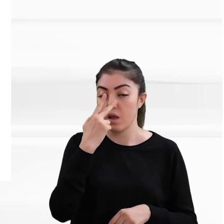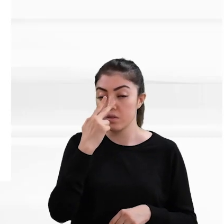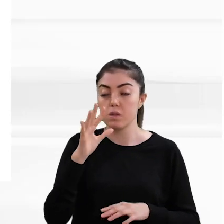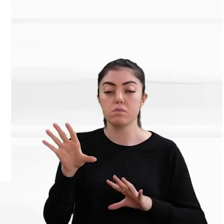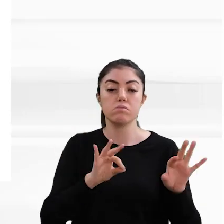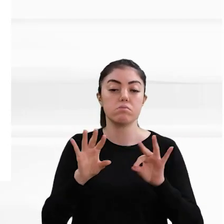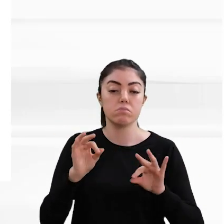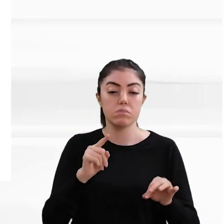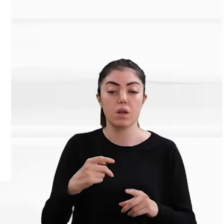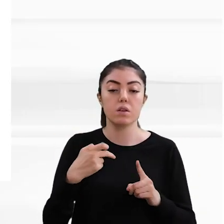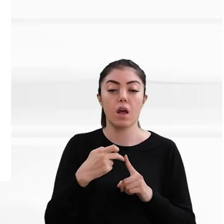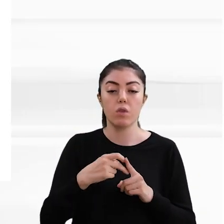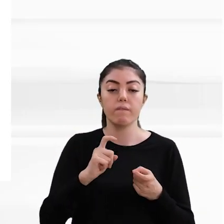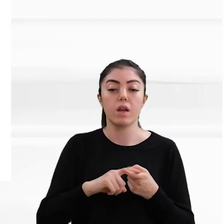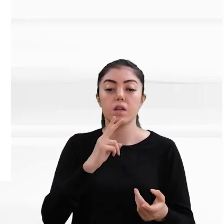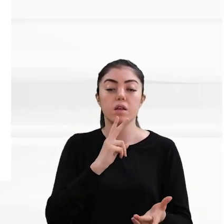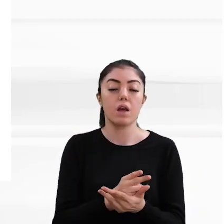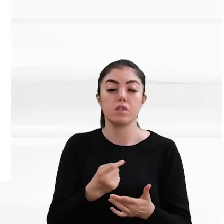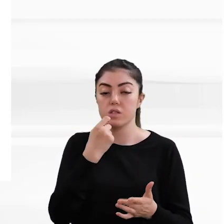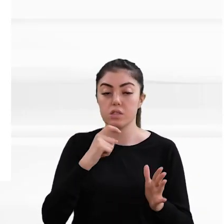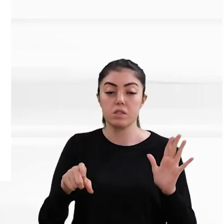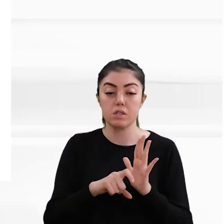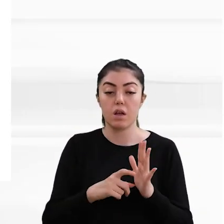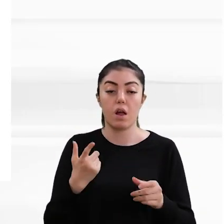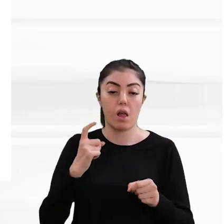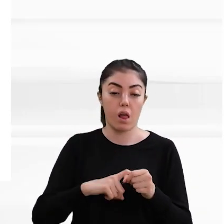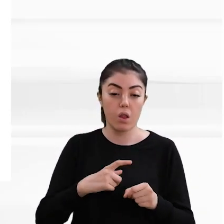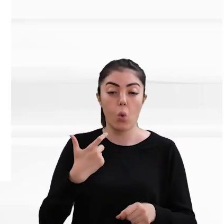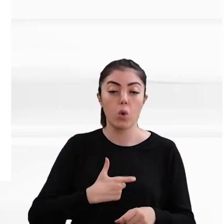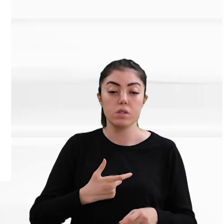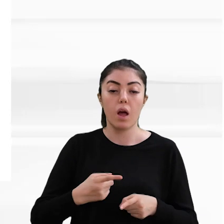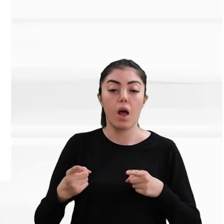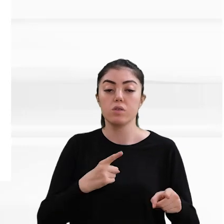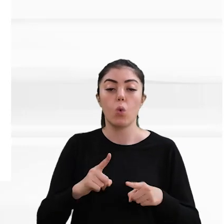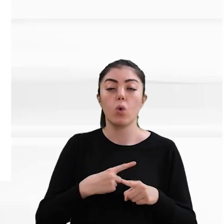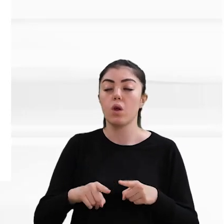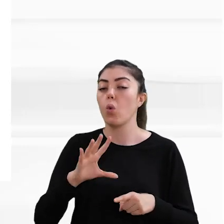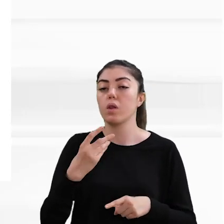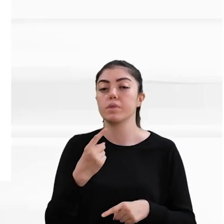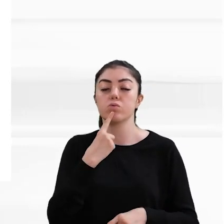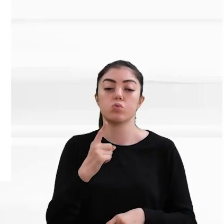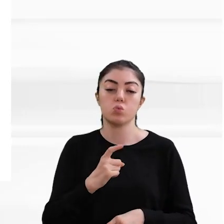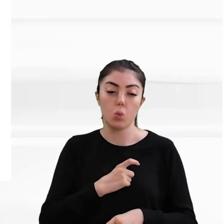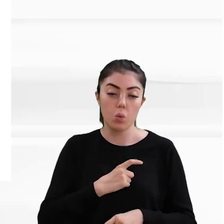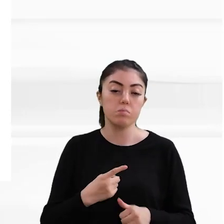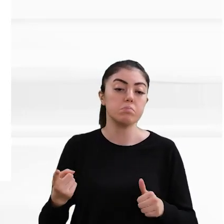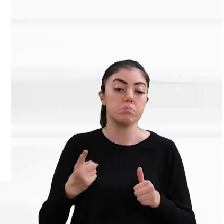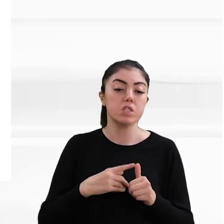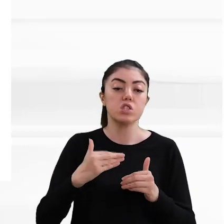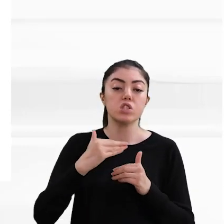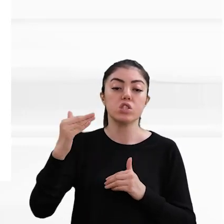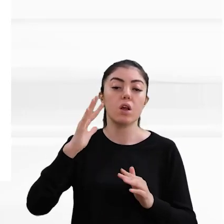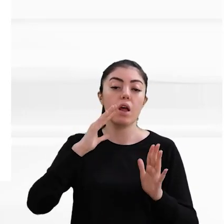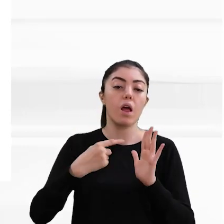de bulunmaktadır. Buna göre rastgele seçilen bir radyoaktif ve bir kararlı çekirdek için 1. Dış etki